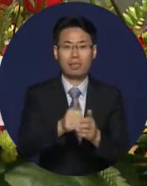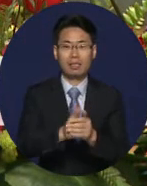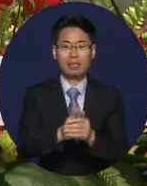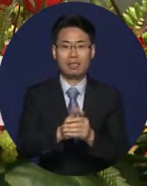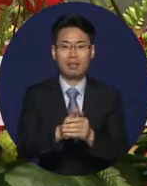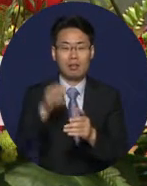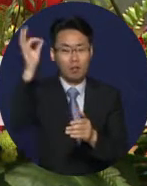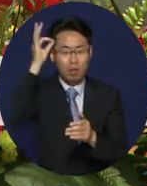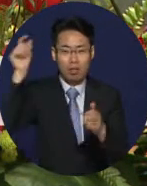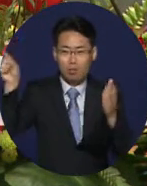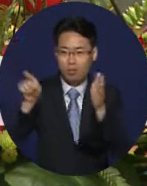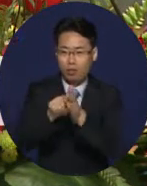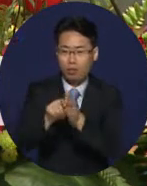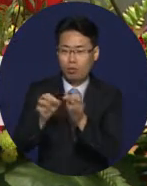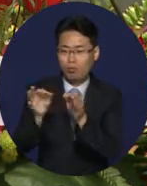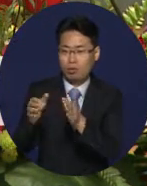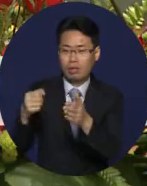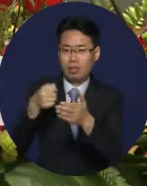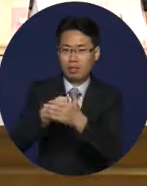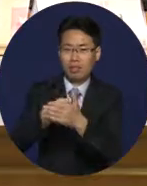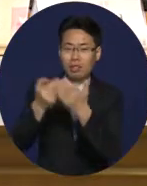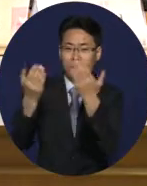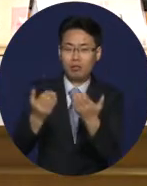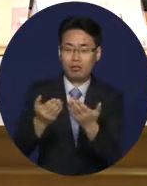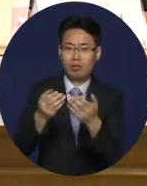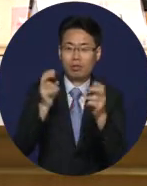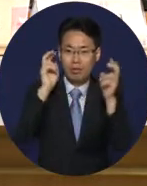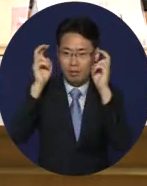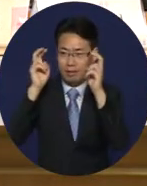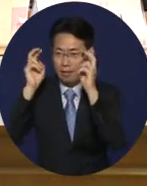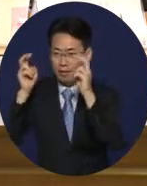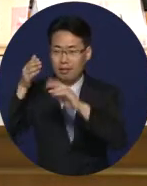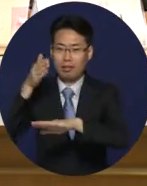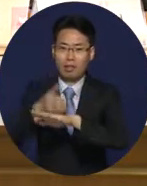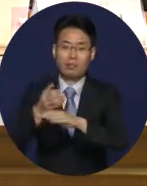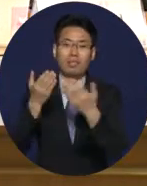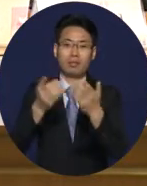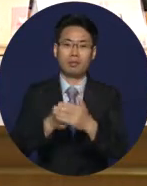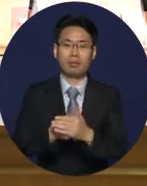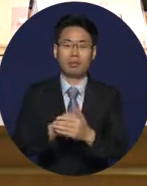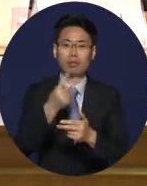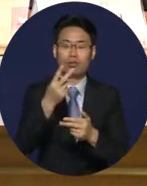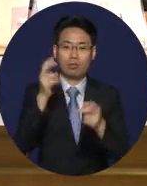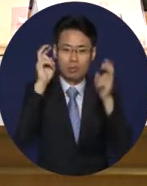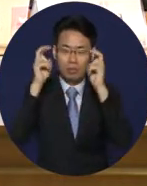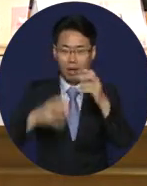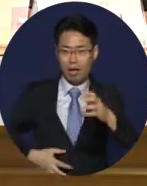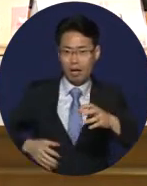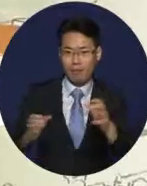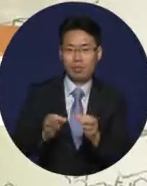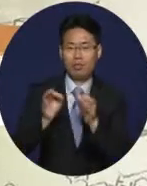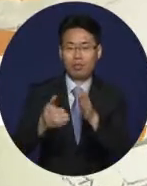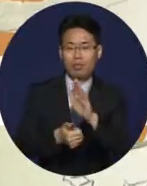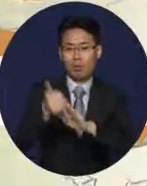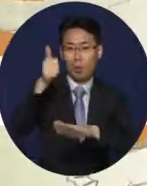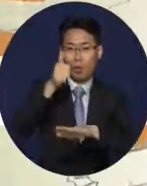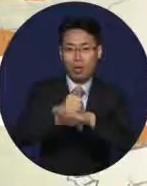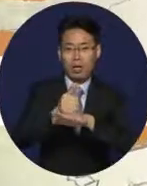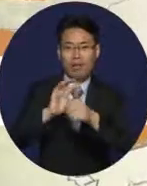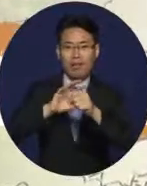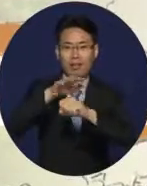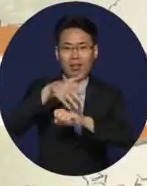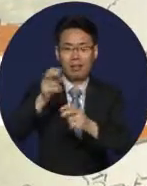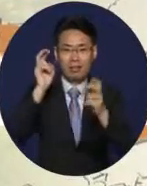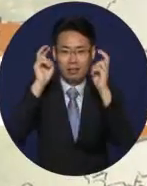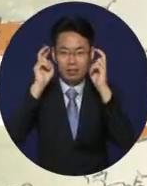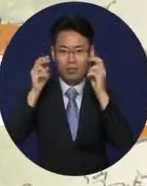시장은 포항을 믿고 투자를 결정한 에코프로와 중국 GEM에 감사드린다며, 두 기업의 합작 투자가 성공해